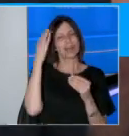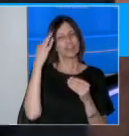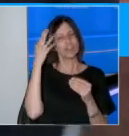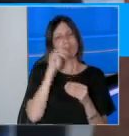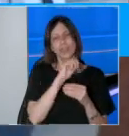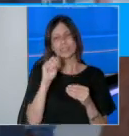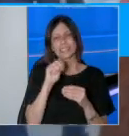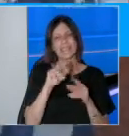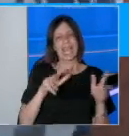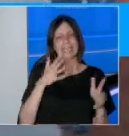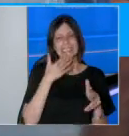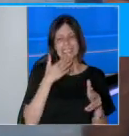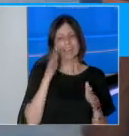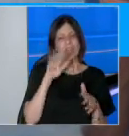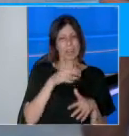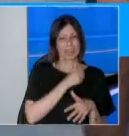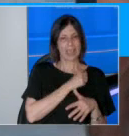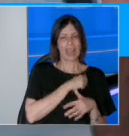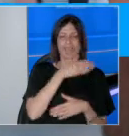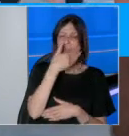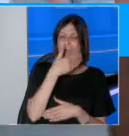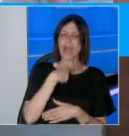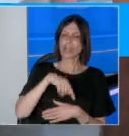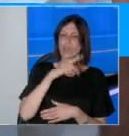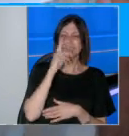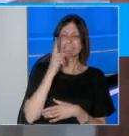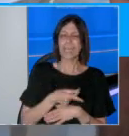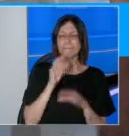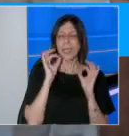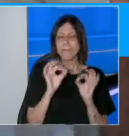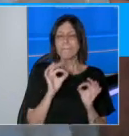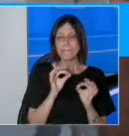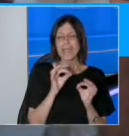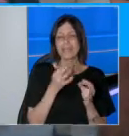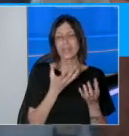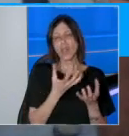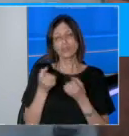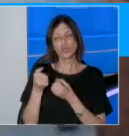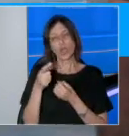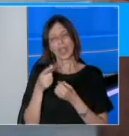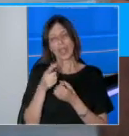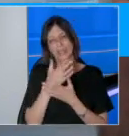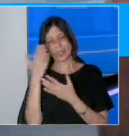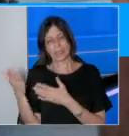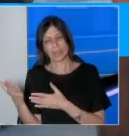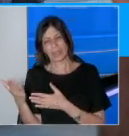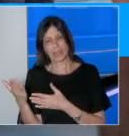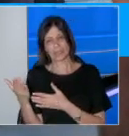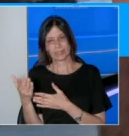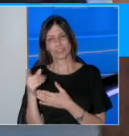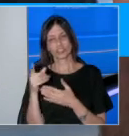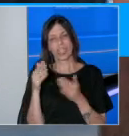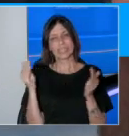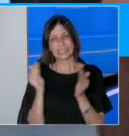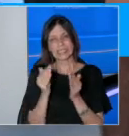ארץ ישראל ובדת ומדינה, אני חושב שאנחנו צריכים באמת למשוך לכיוון שממשלת ימין